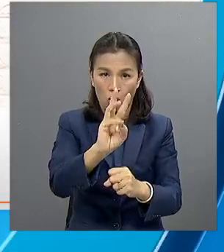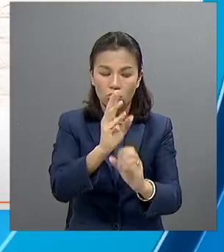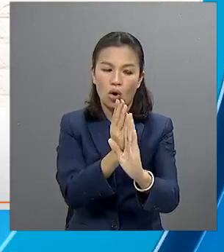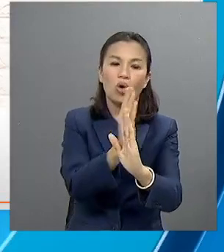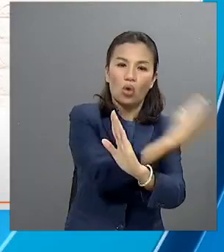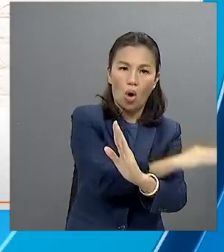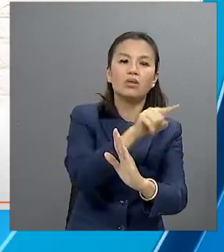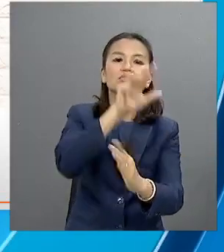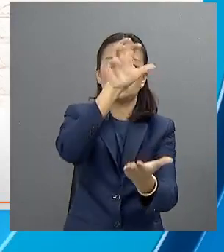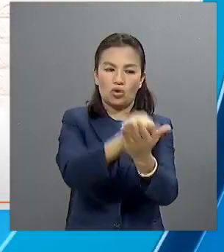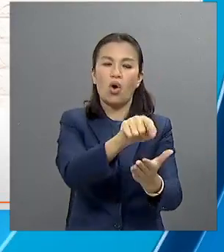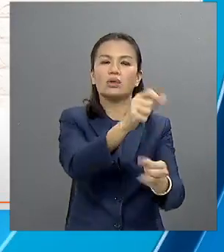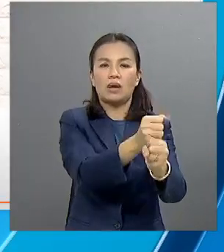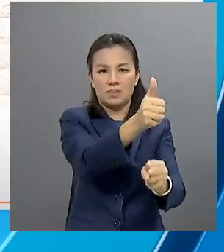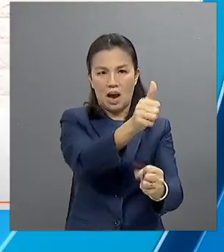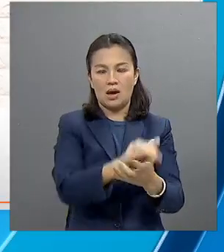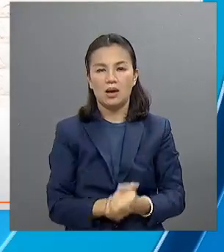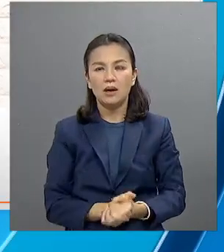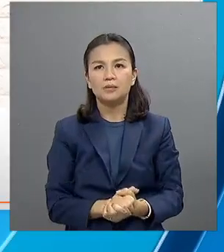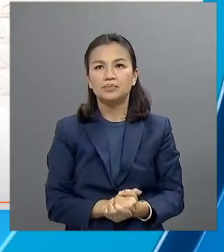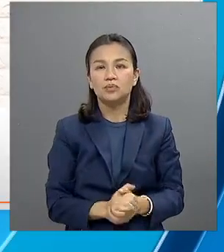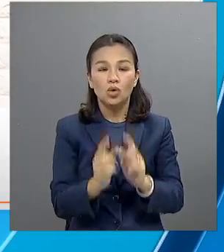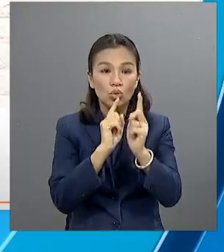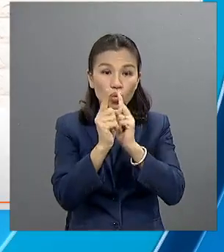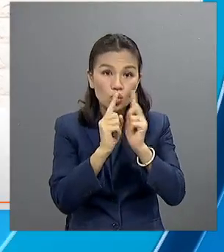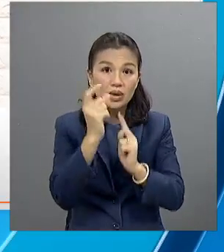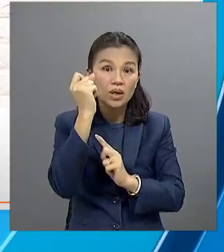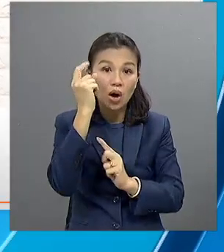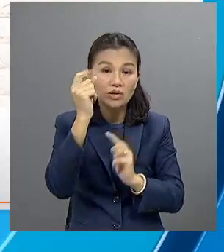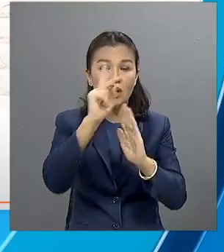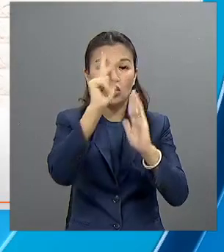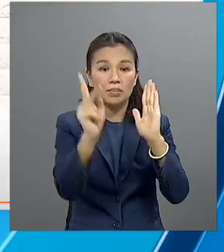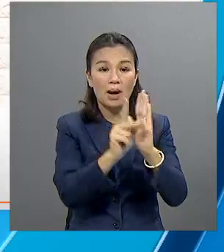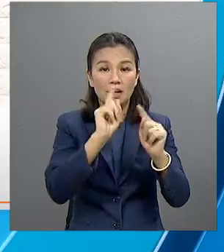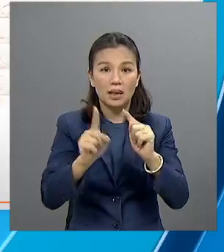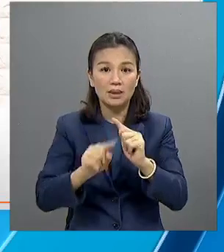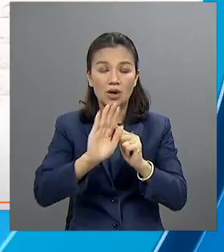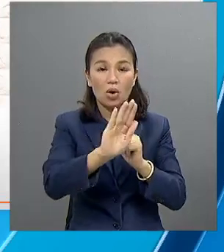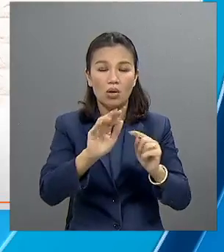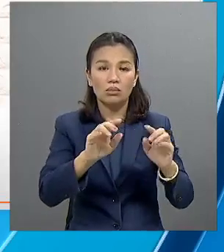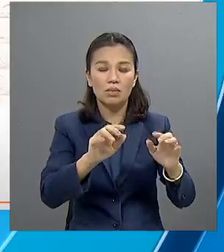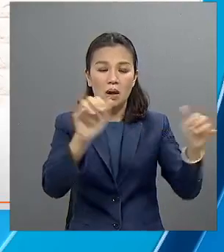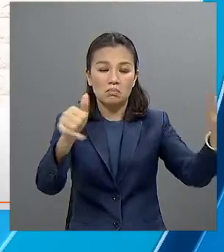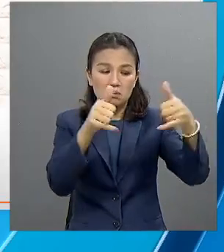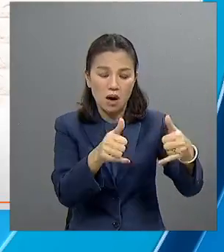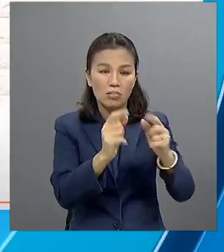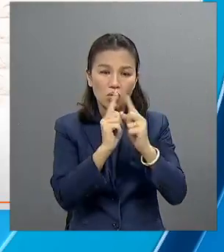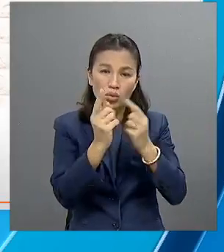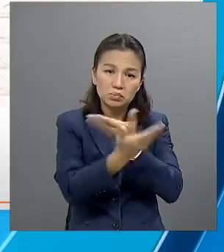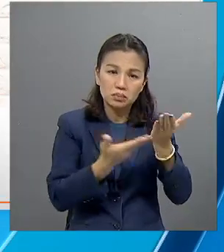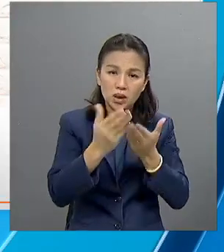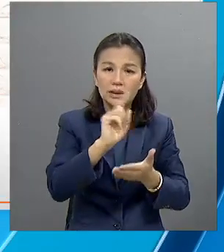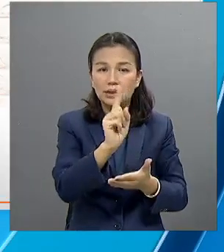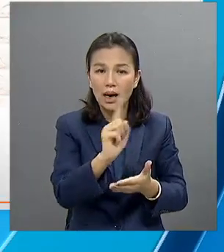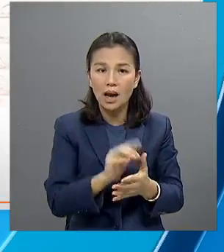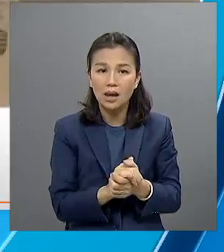นะคะเพื่อที่จะพูดคุยทำความเข้าใจถึงข้อกฎหมายที่ถูกต้องกับทั้ง2ฝ่ายคู่กรณีอย่างไรคะเผื่อว่ามันจะจบลงได ้